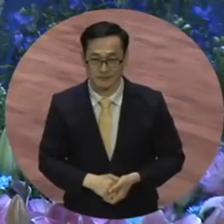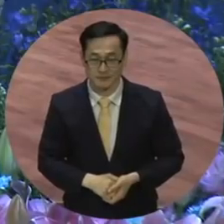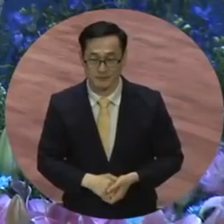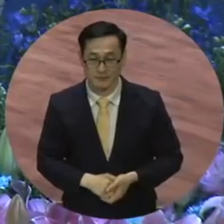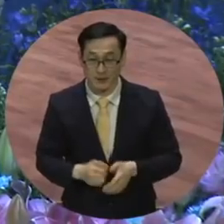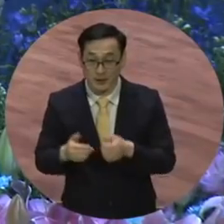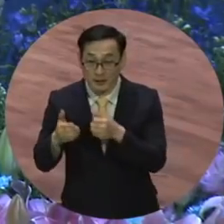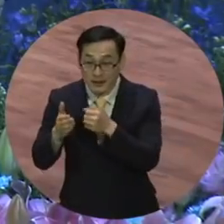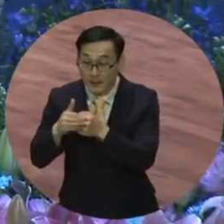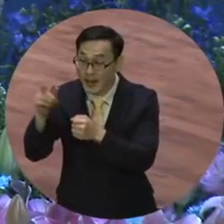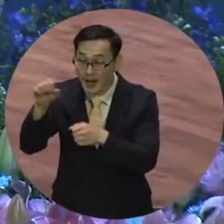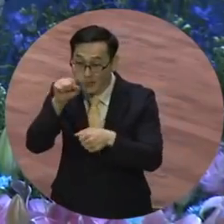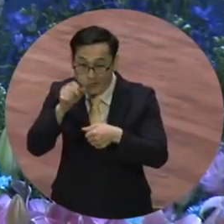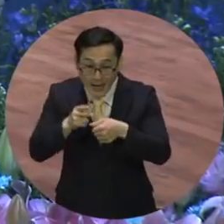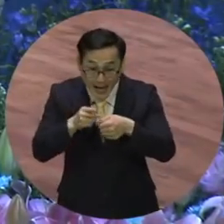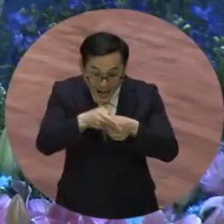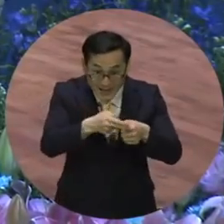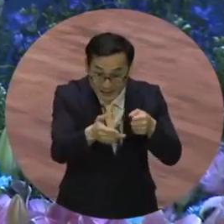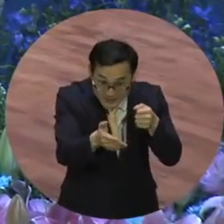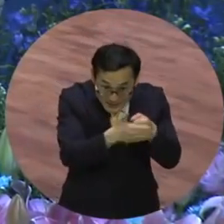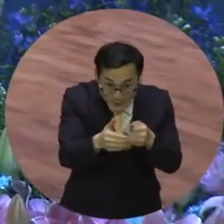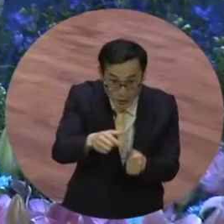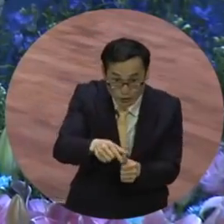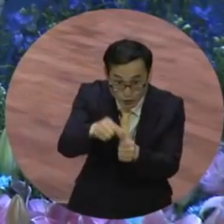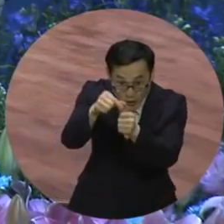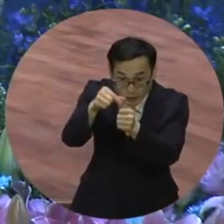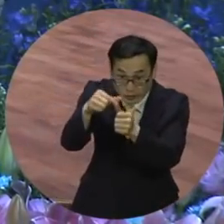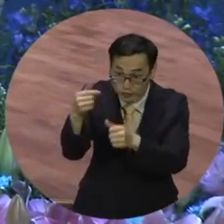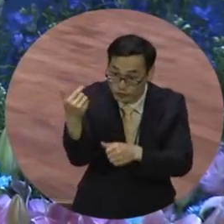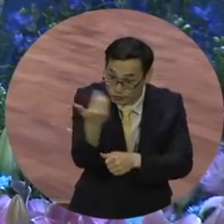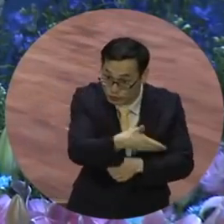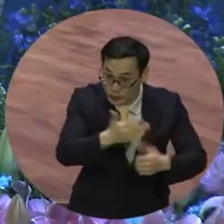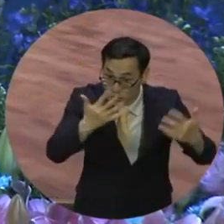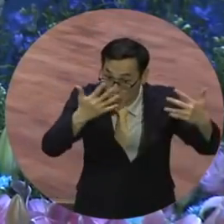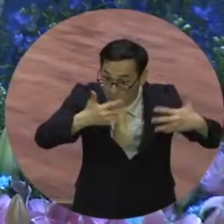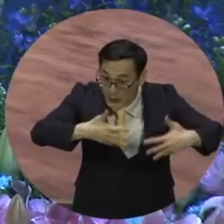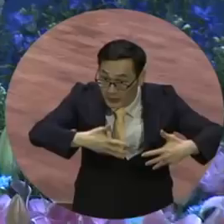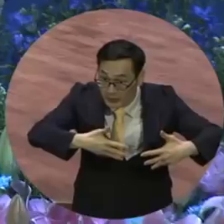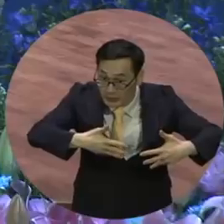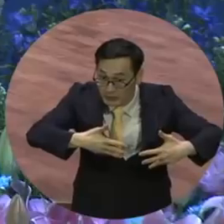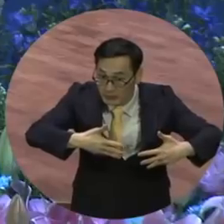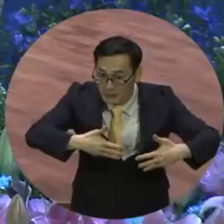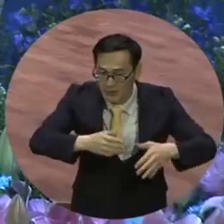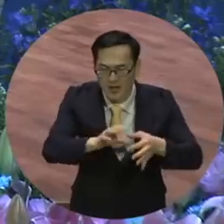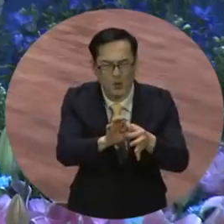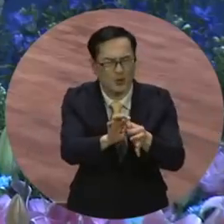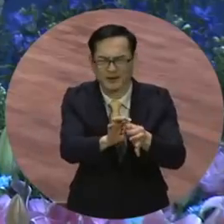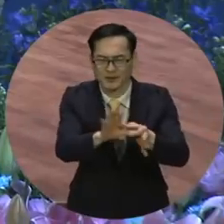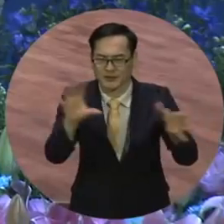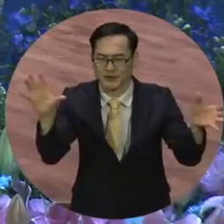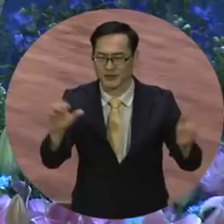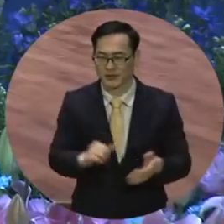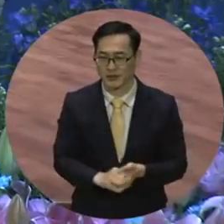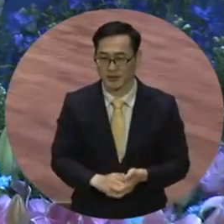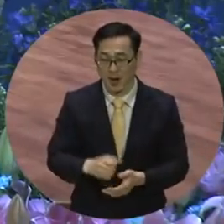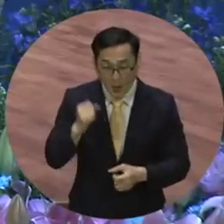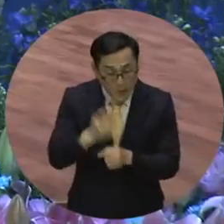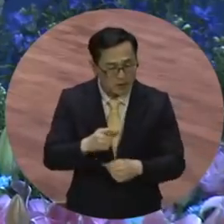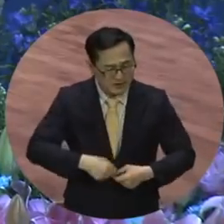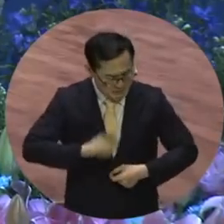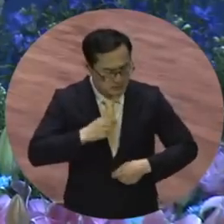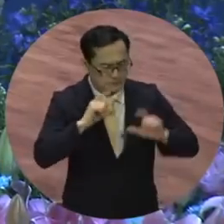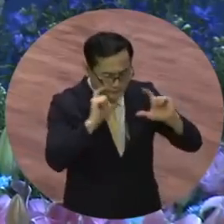그러니 할례로 구원, 할례는 구원과 전혀 상관이 없다라는 증거인데